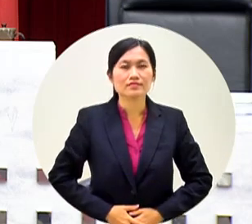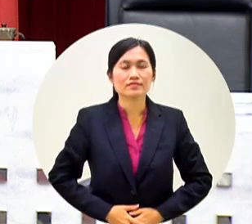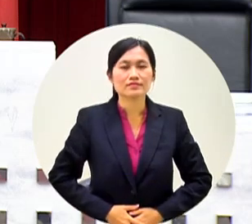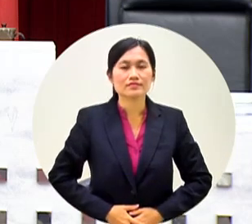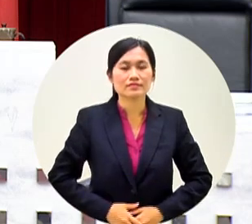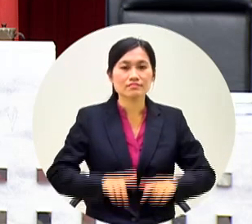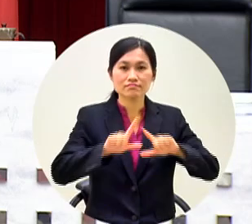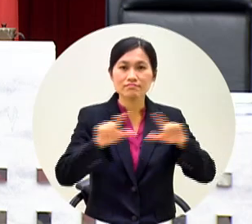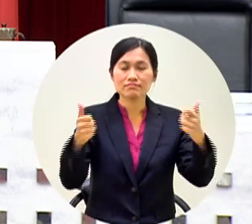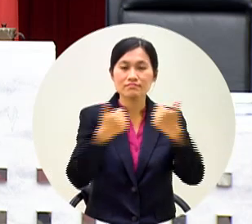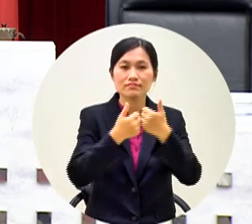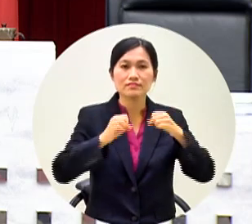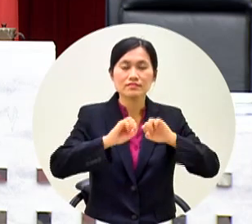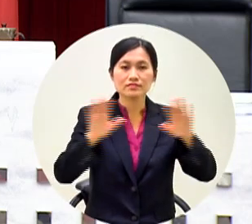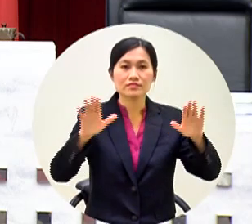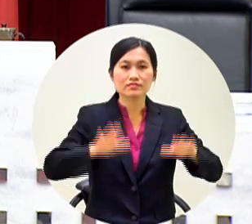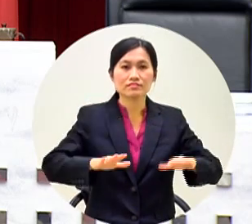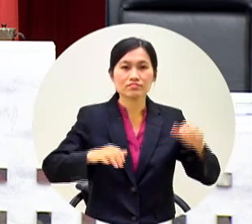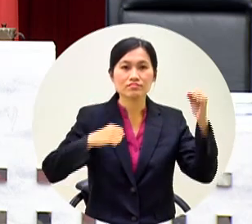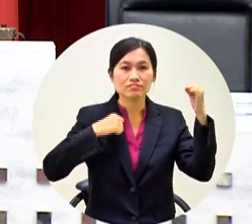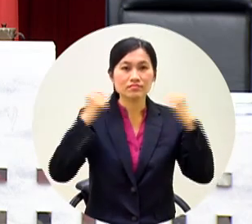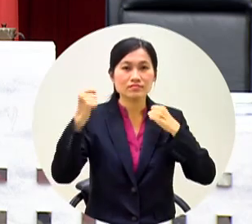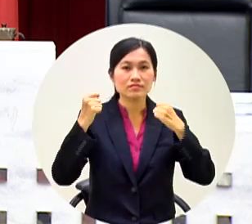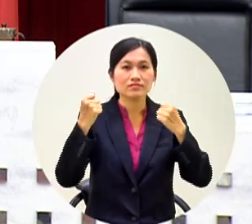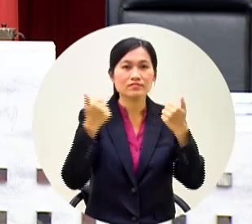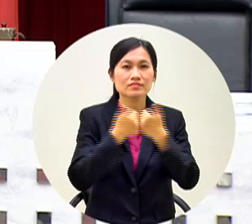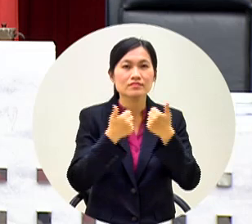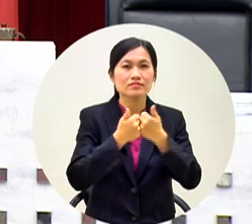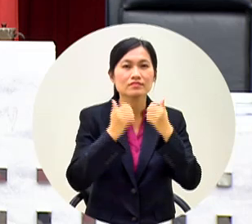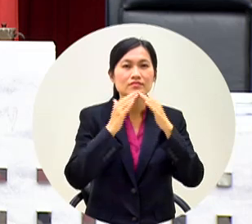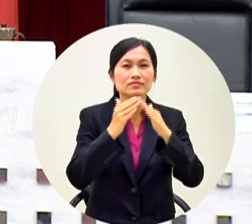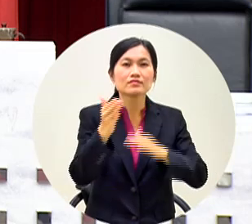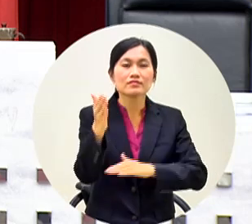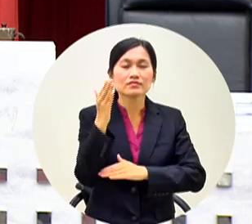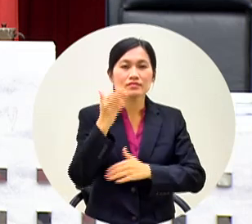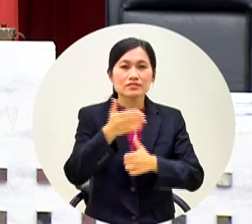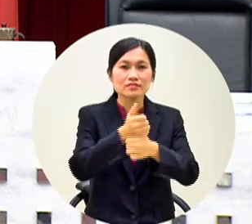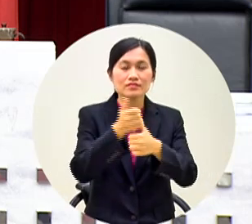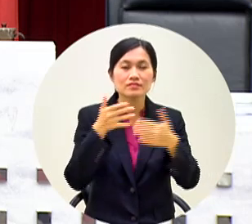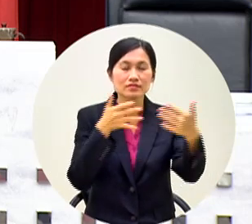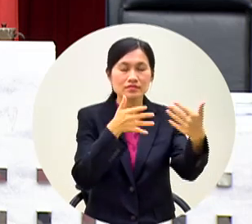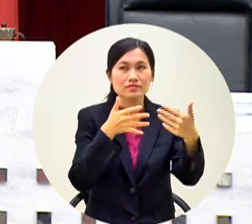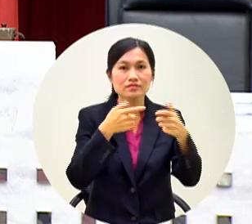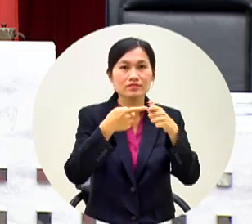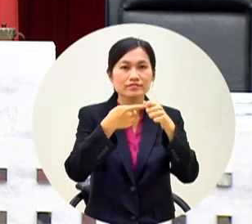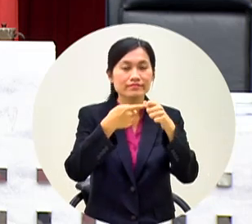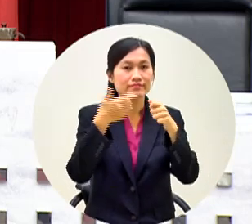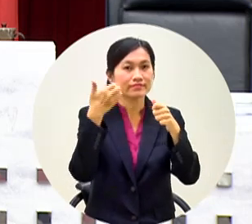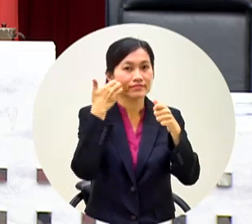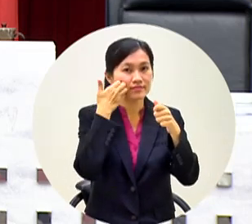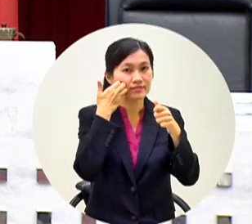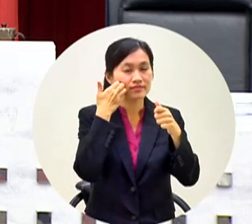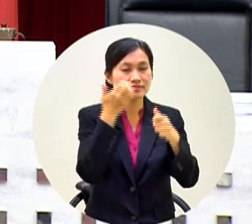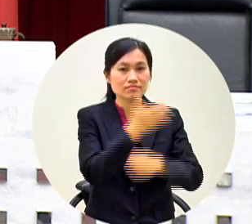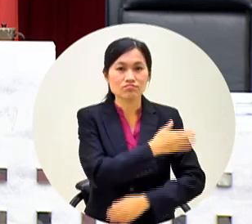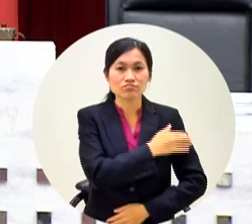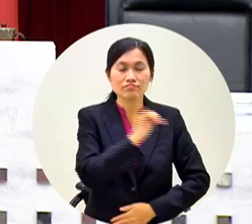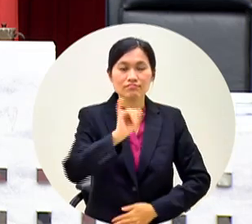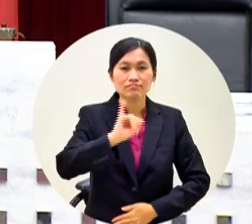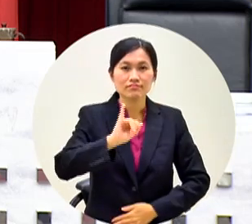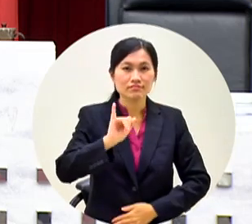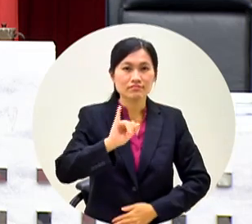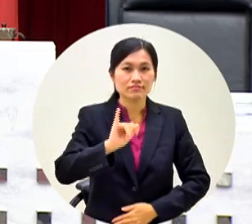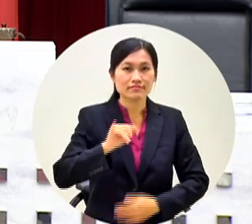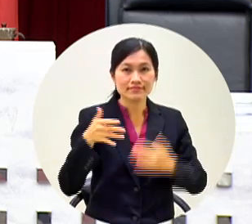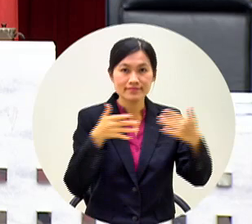向大会报告，今天上午继续市政总质询，第一位请陈议员丽娜质